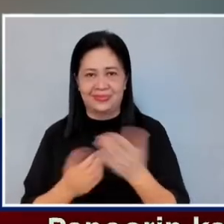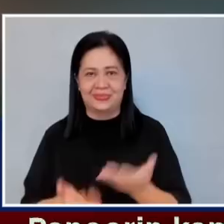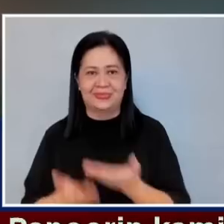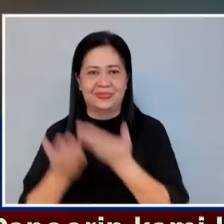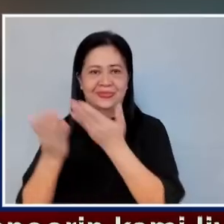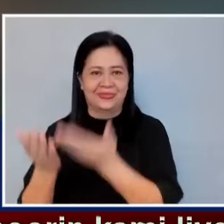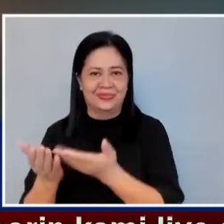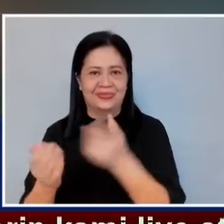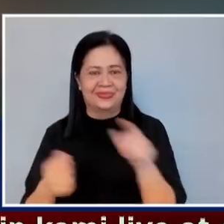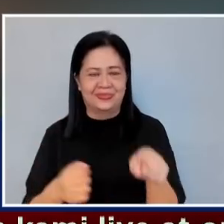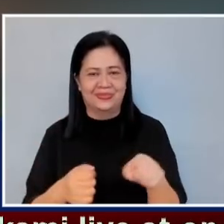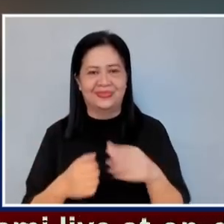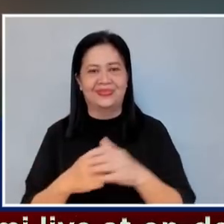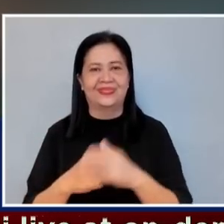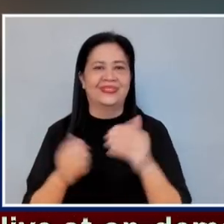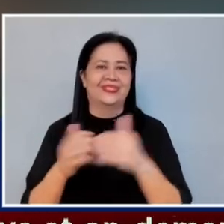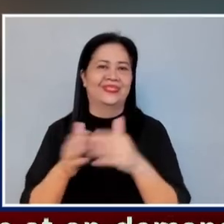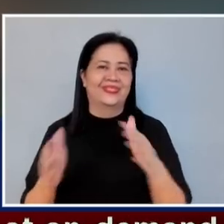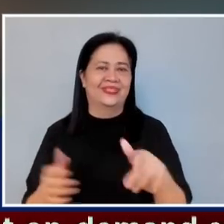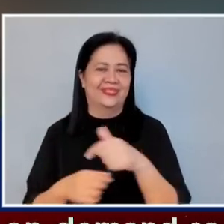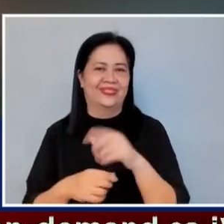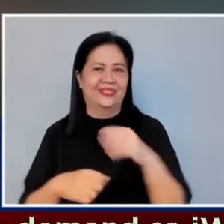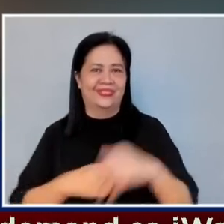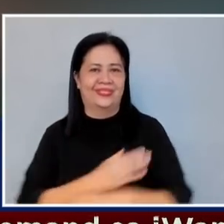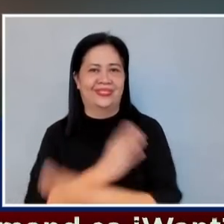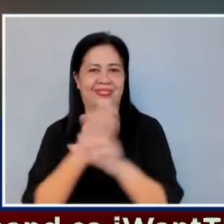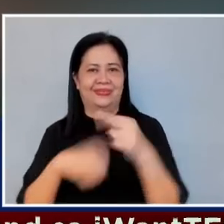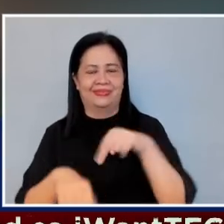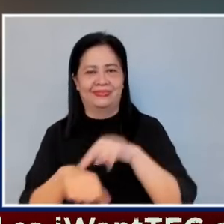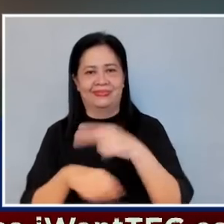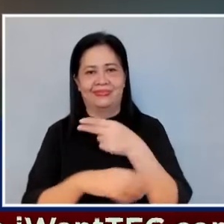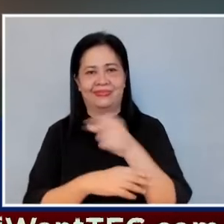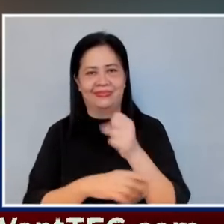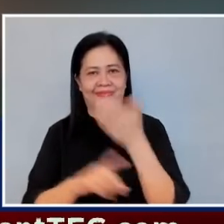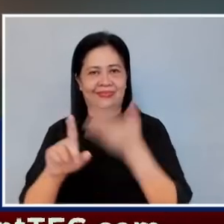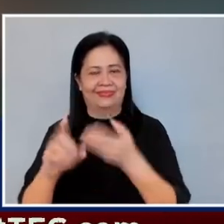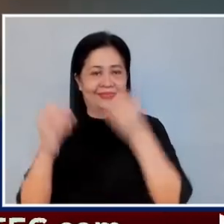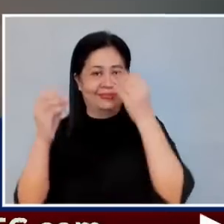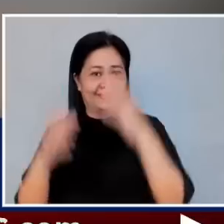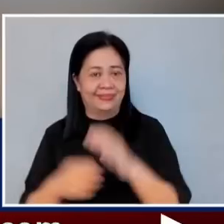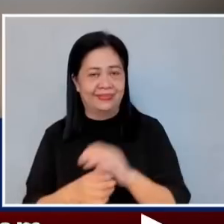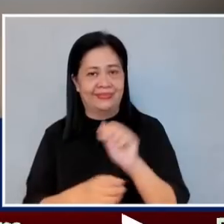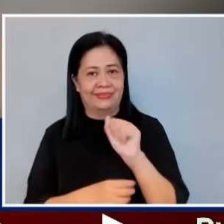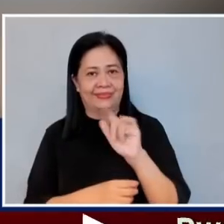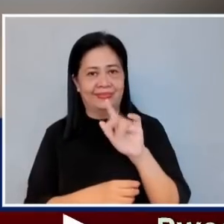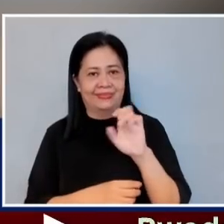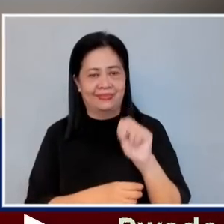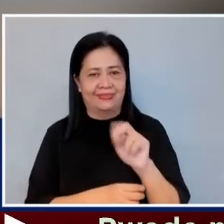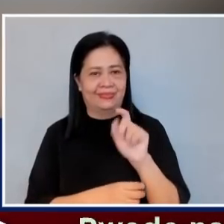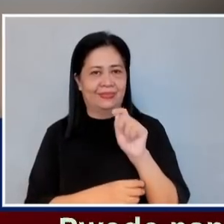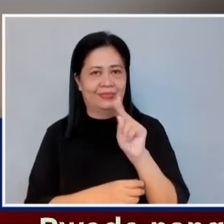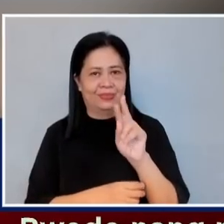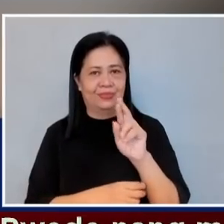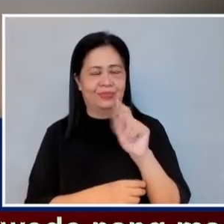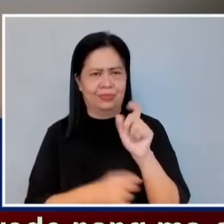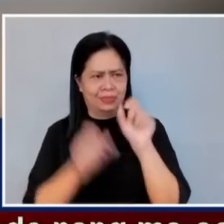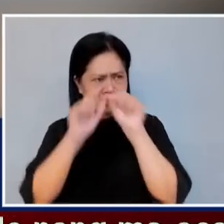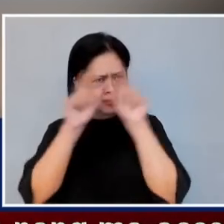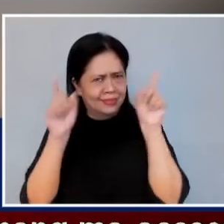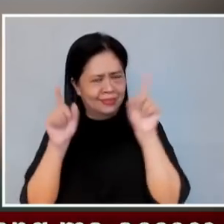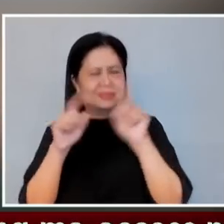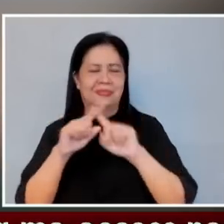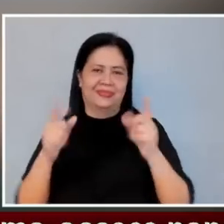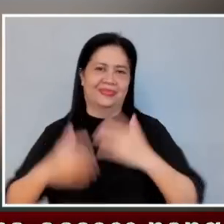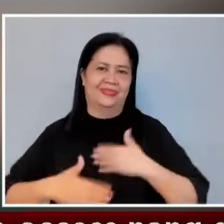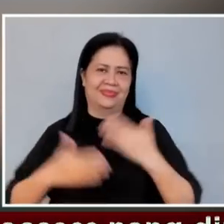na bouquet na may estudyante ng Davao City National High School kay Teacher Eileen Turtur. Nagulat at natuwa ang guro